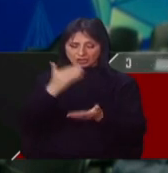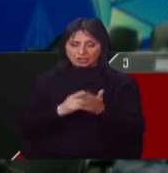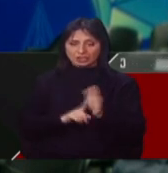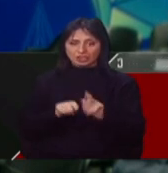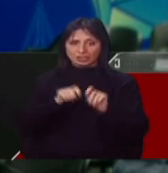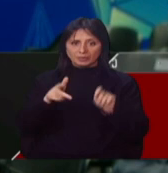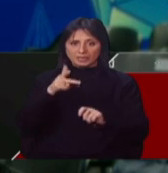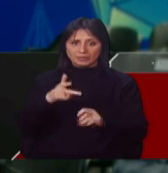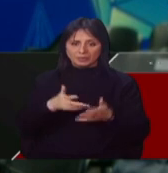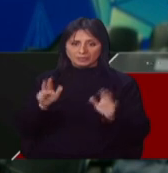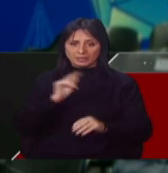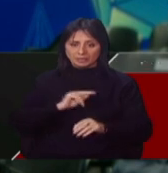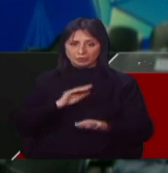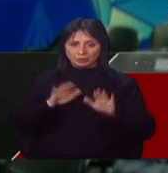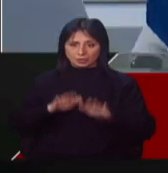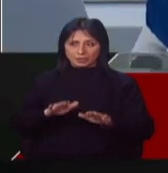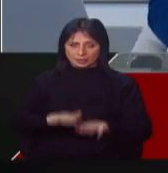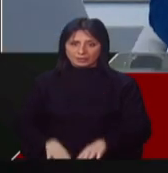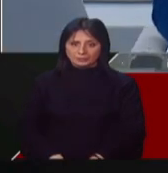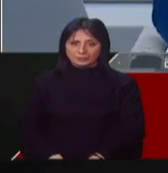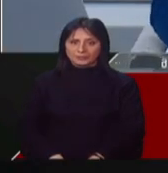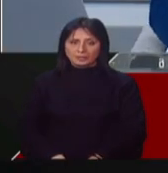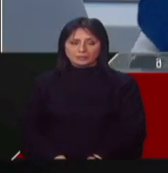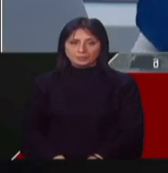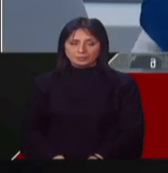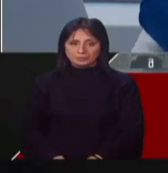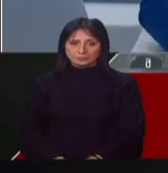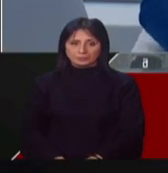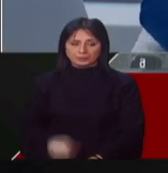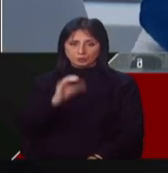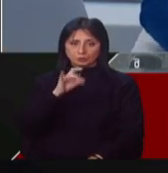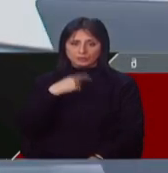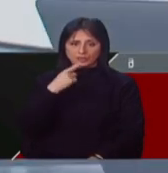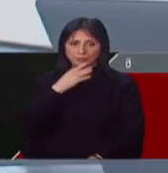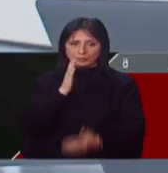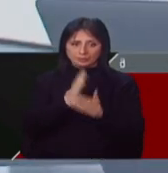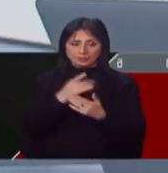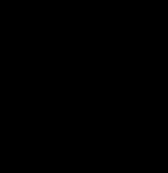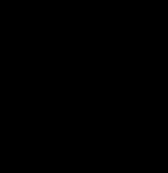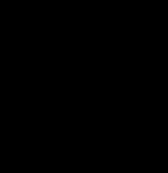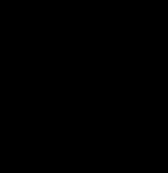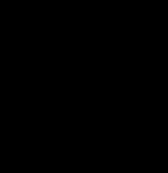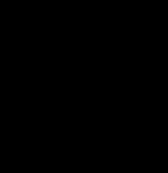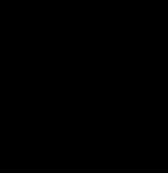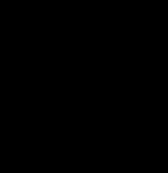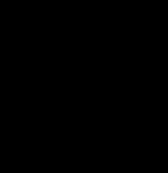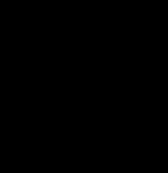შეიქმნა 3000-ზე მეტი სამუშაო ადგილი. Gmadlob Chalva Sumbadze saubrobda pirdapir eterši.